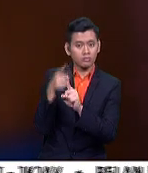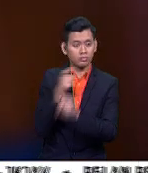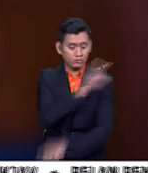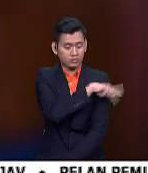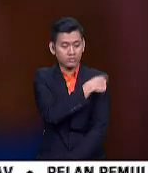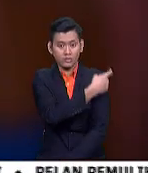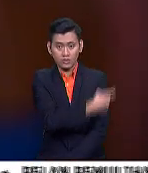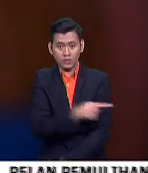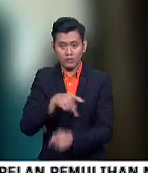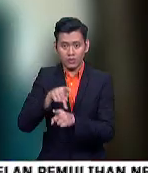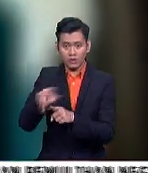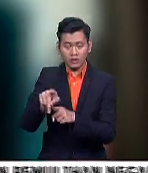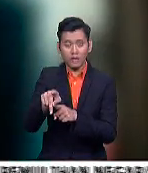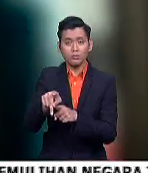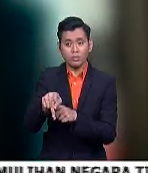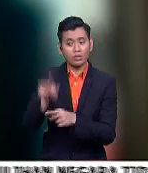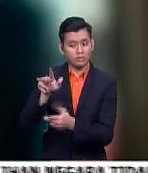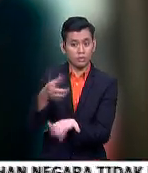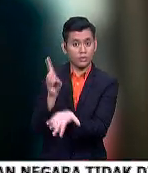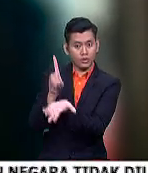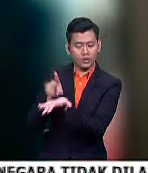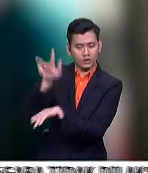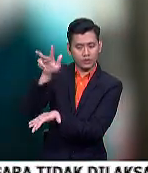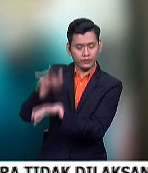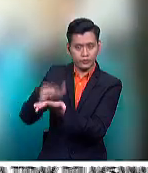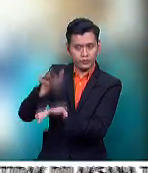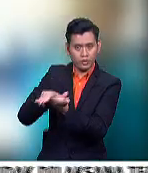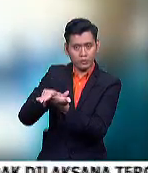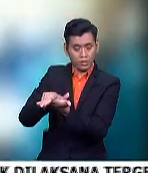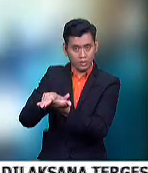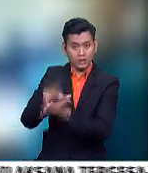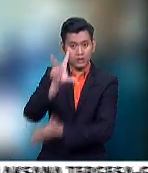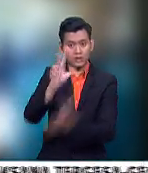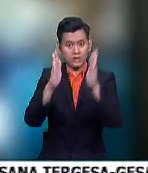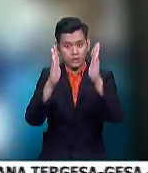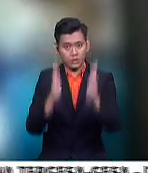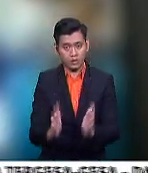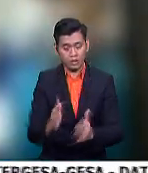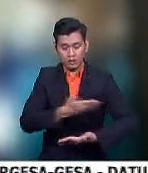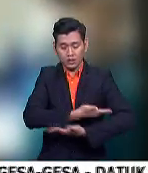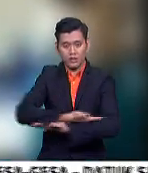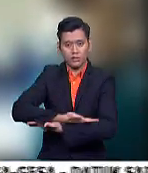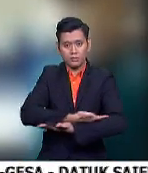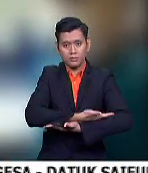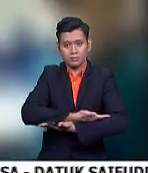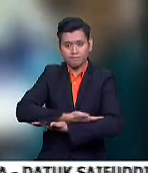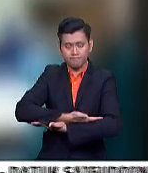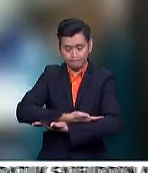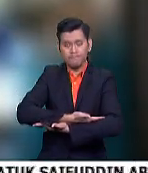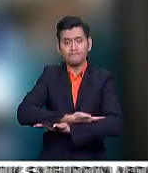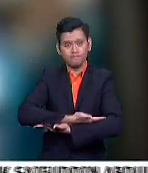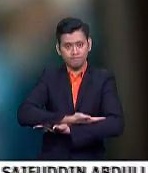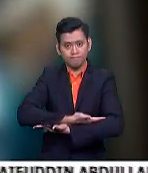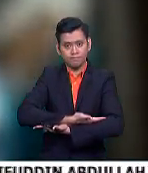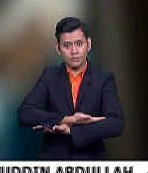yang mengesahkan tiga anaknya, Muhammad Al-Fatihah 3 tahun, Muhammad Adam Nawawi 8 tahun dan Nur Ummu Hani